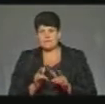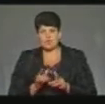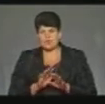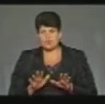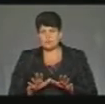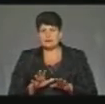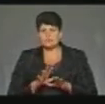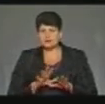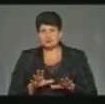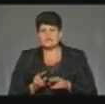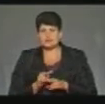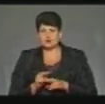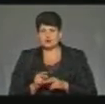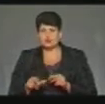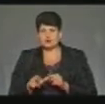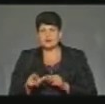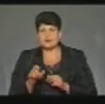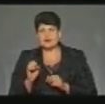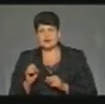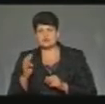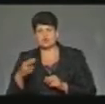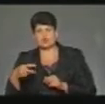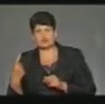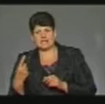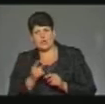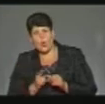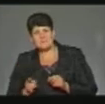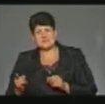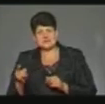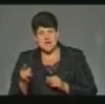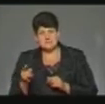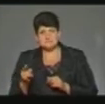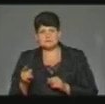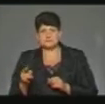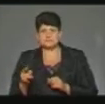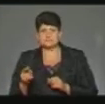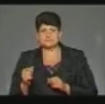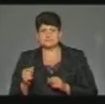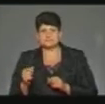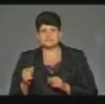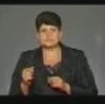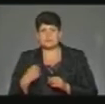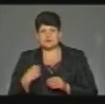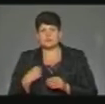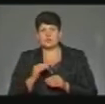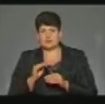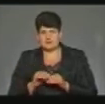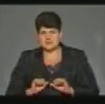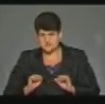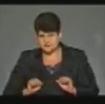що не була відремонтована дорога Р-41 об'їзна. От, ми доклали цьому